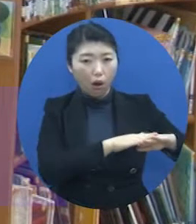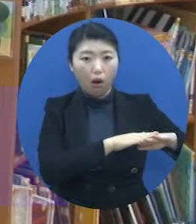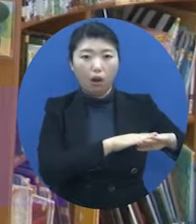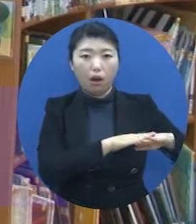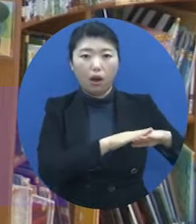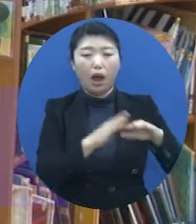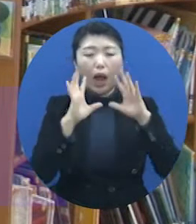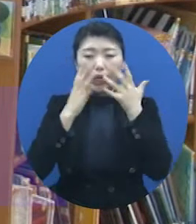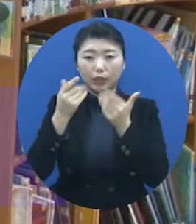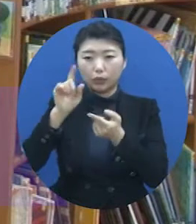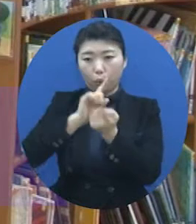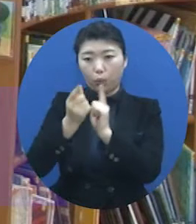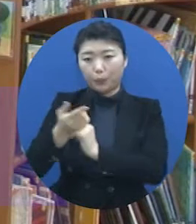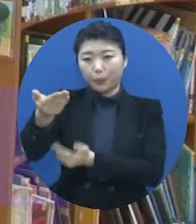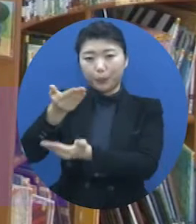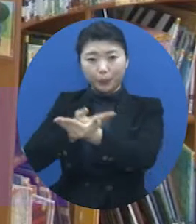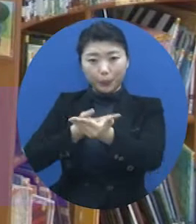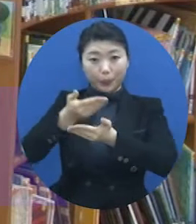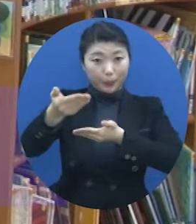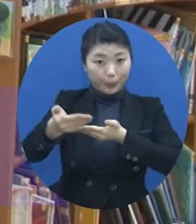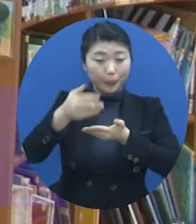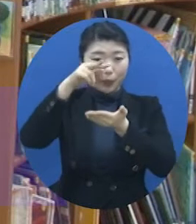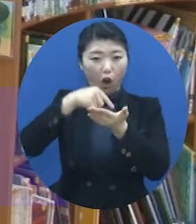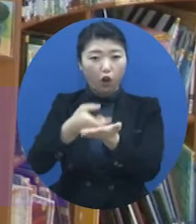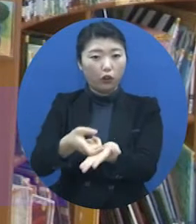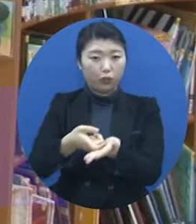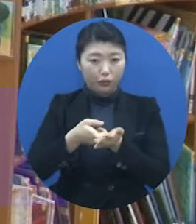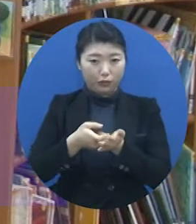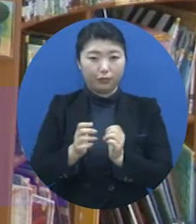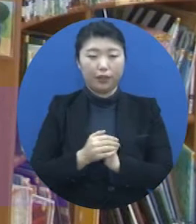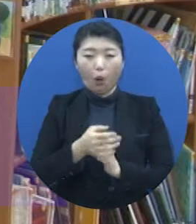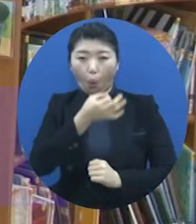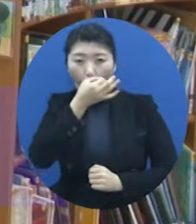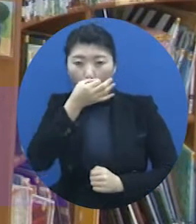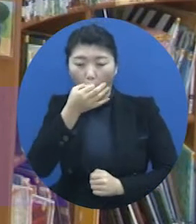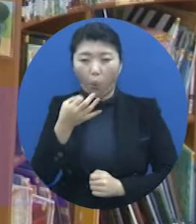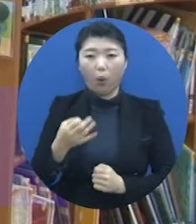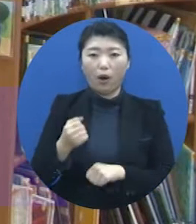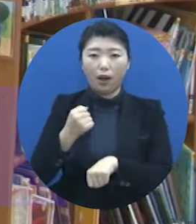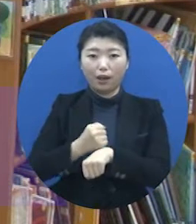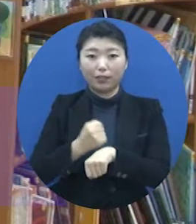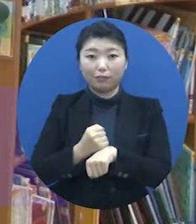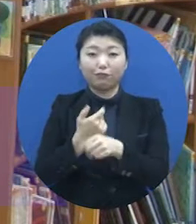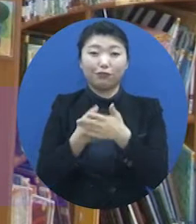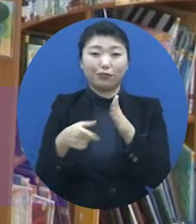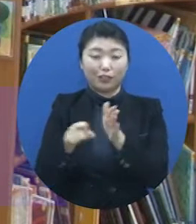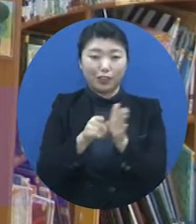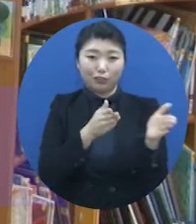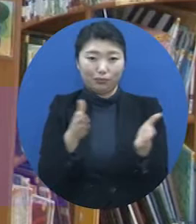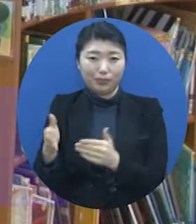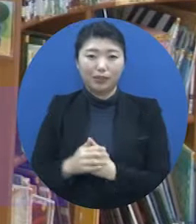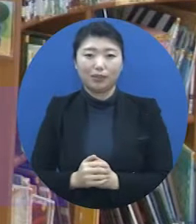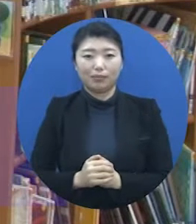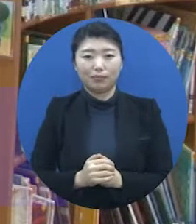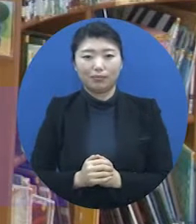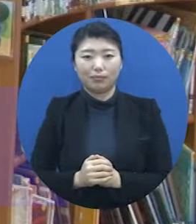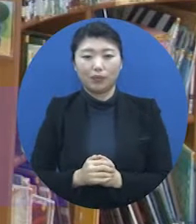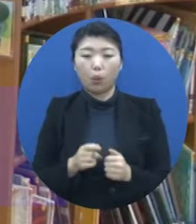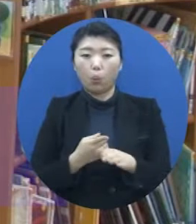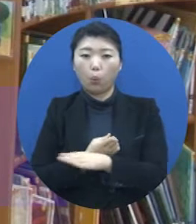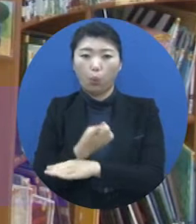책들을 친구들과 서로 바꿔 읽음으로써 절약하고 그들에게 흥미로운 책을 접할 수 있도록